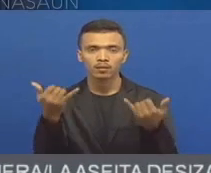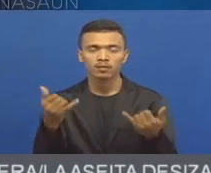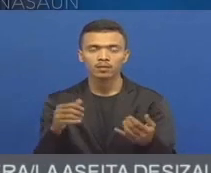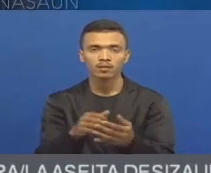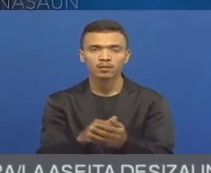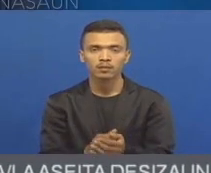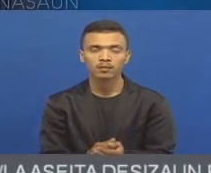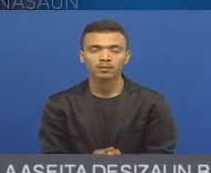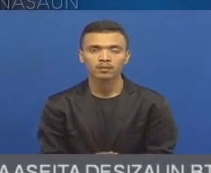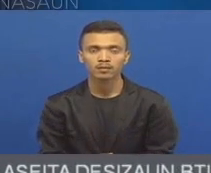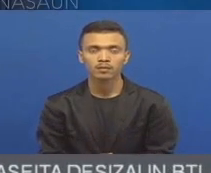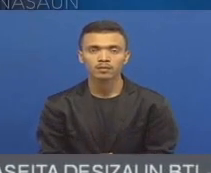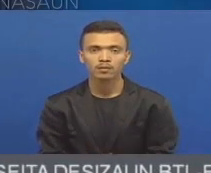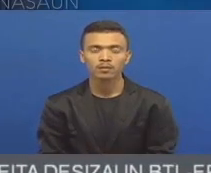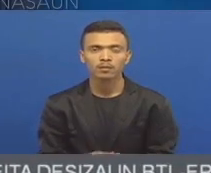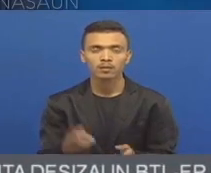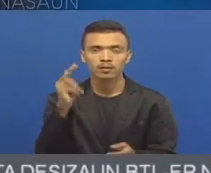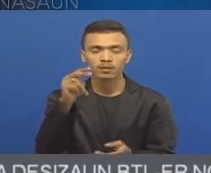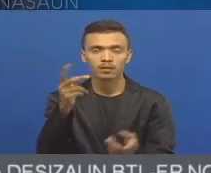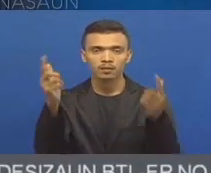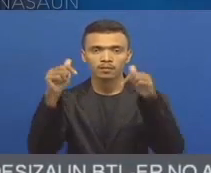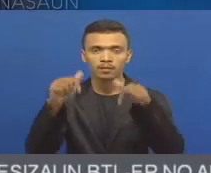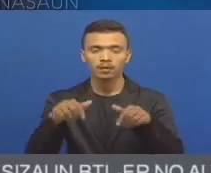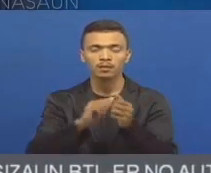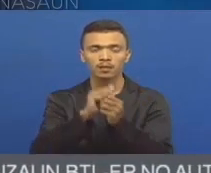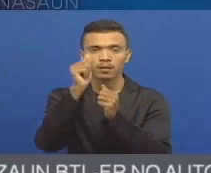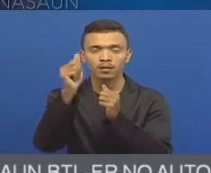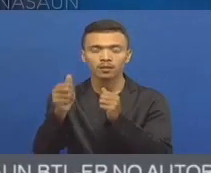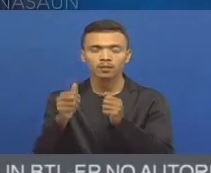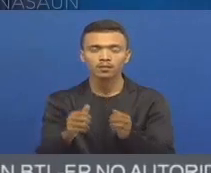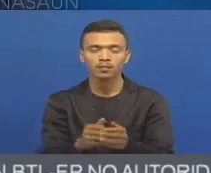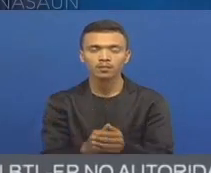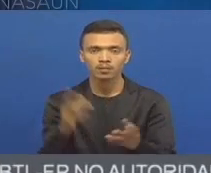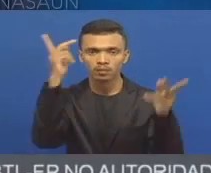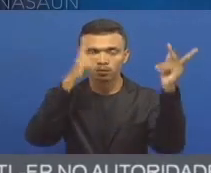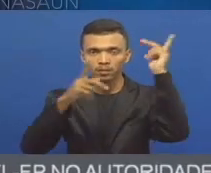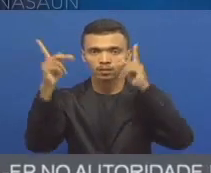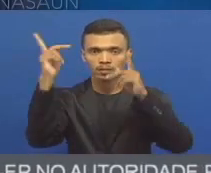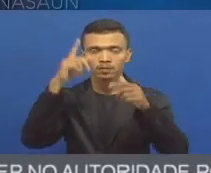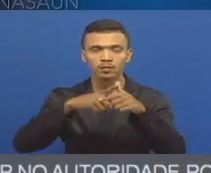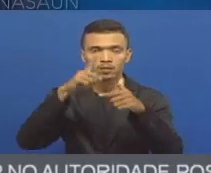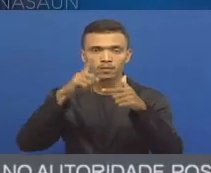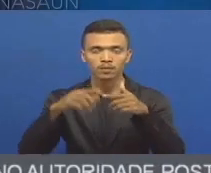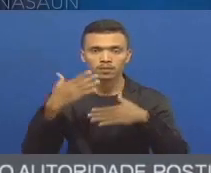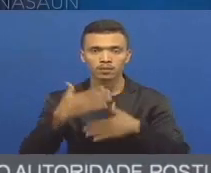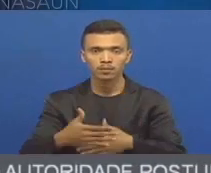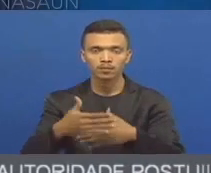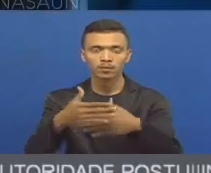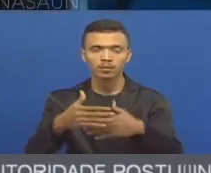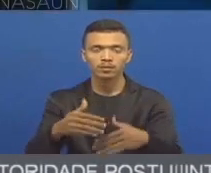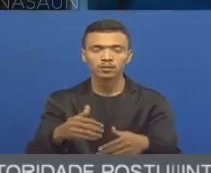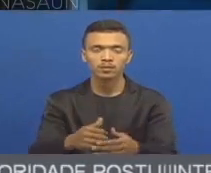baraclio nya mai ho caso ida det nya relata caso ida mas depois toti ia proceso analisa